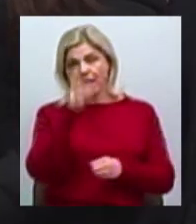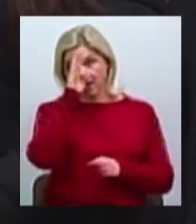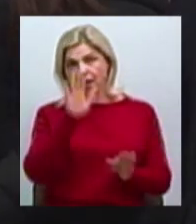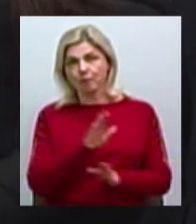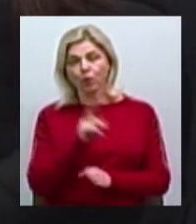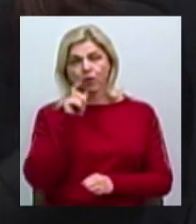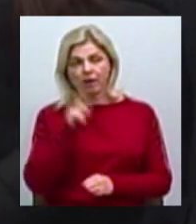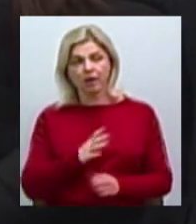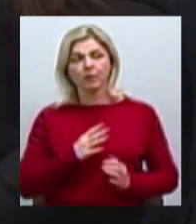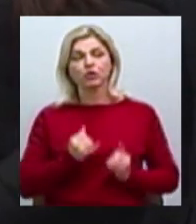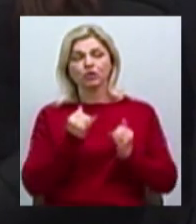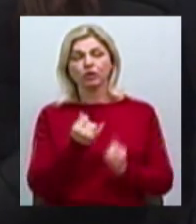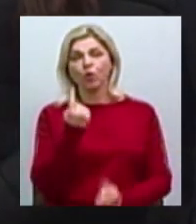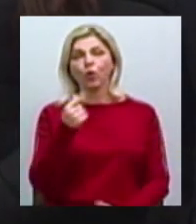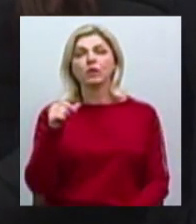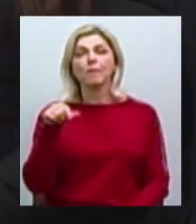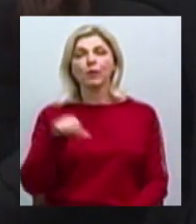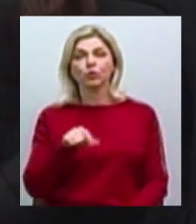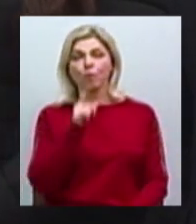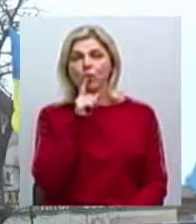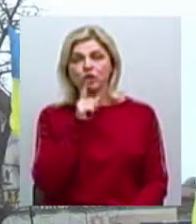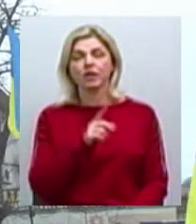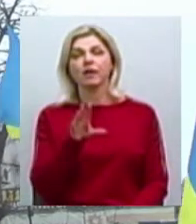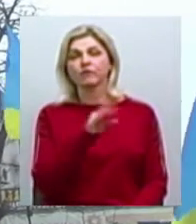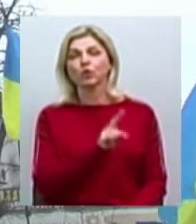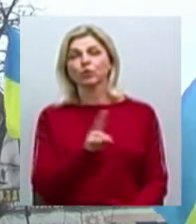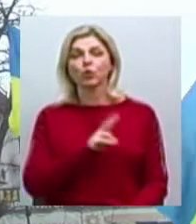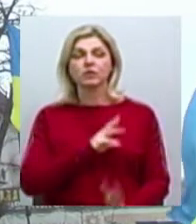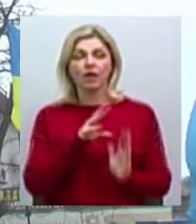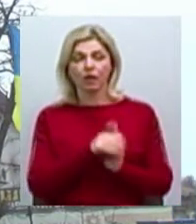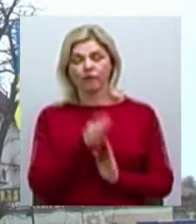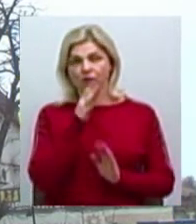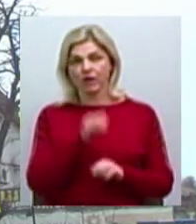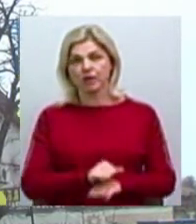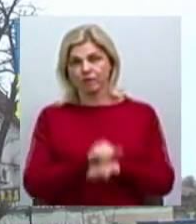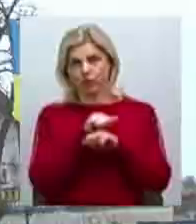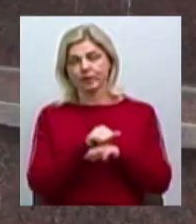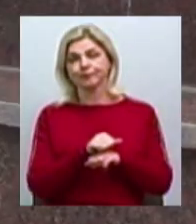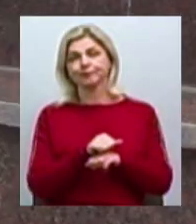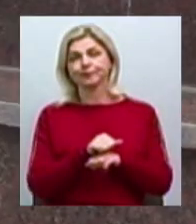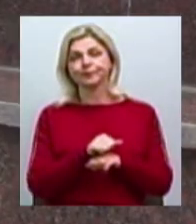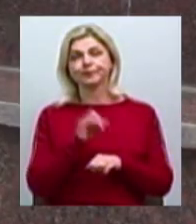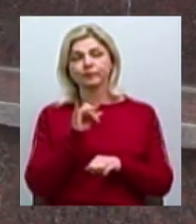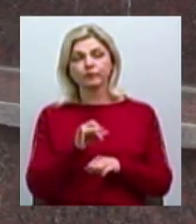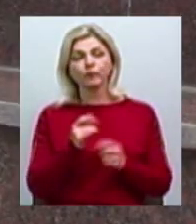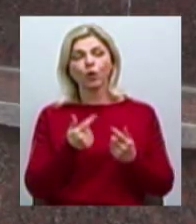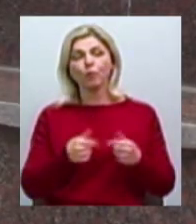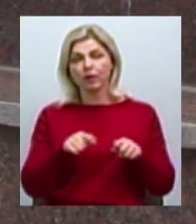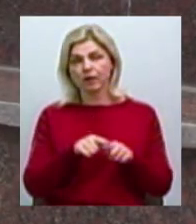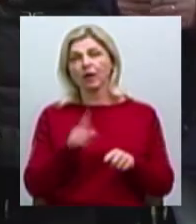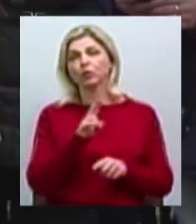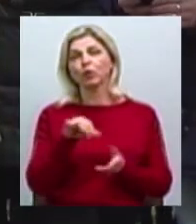учасники акції вшанували хвилиною мовчання людей, які загинули під час Революції Гідності, антитерористичної операції та операції Об'єднаних